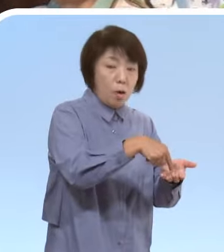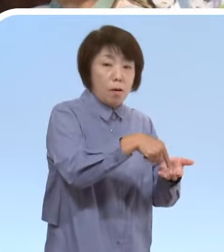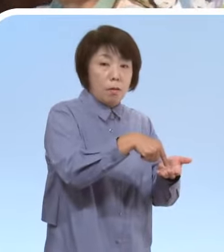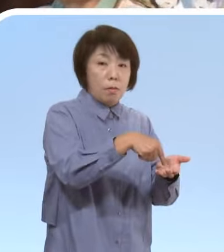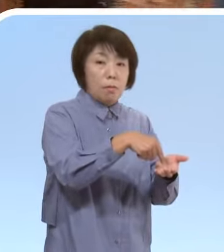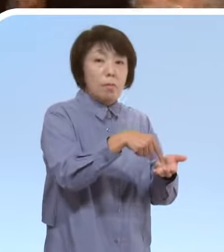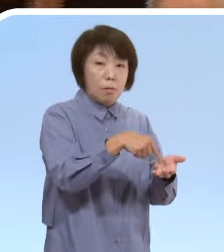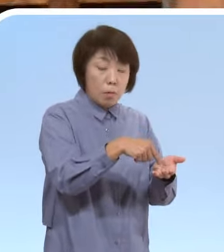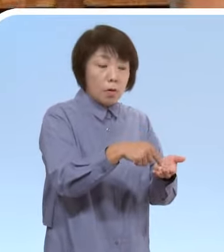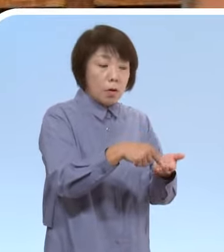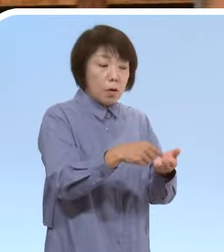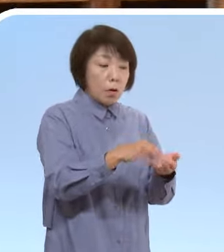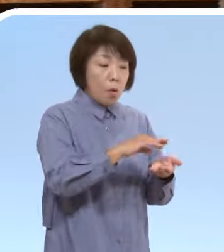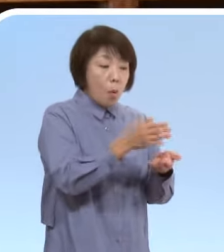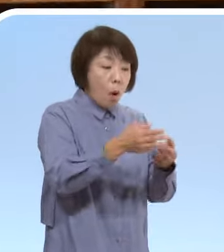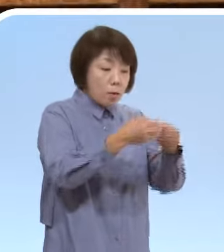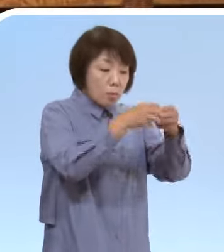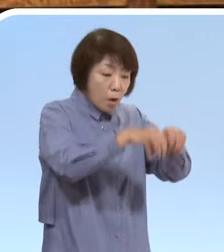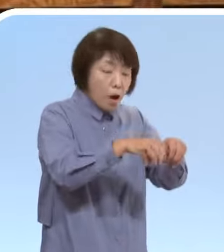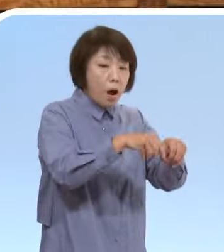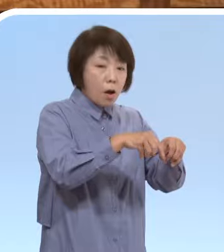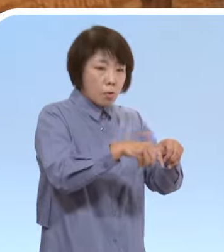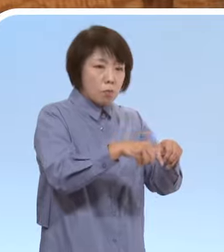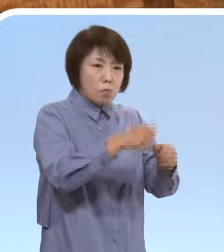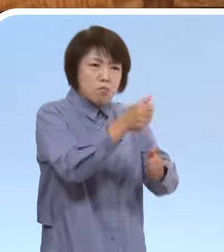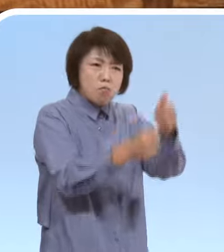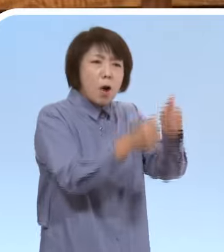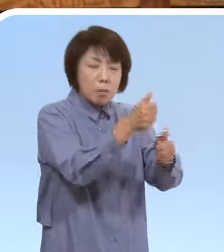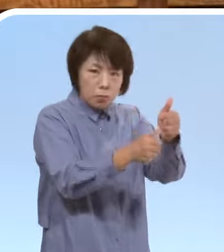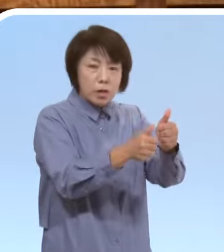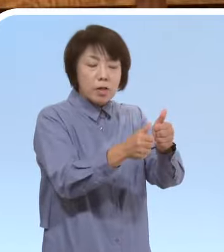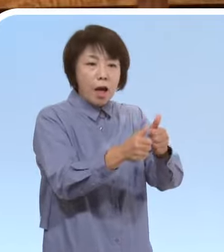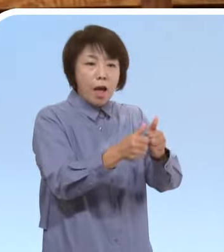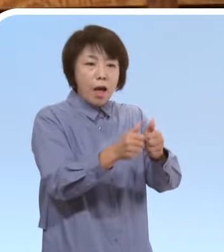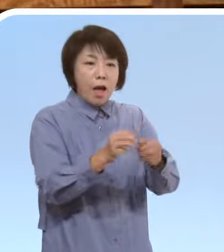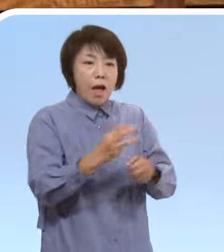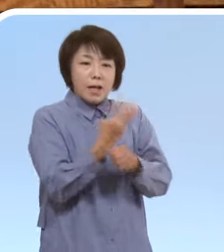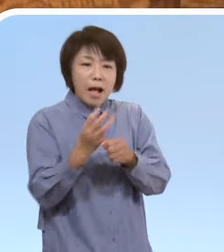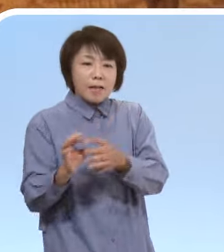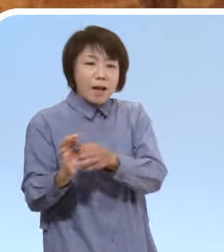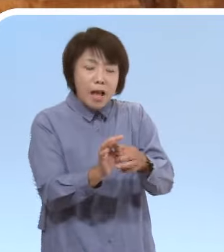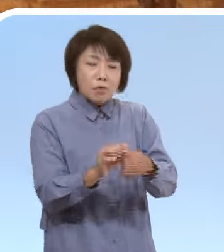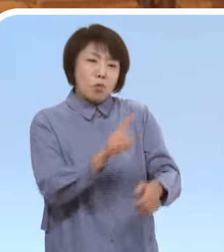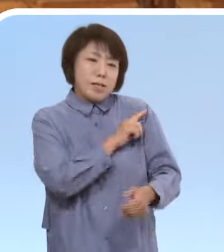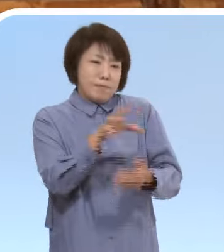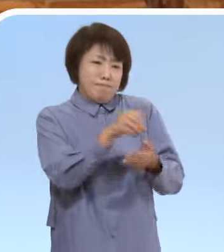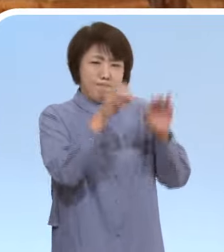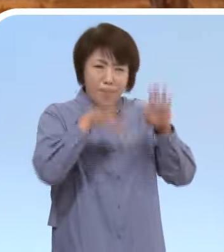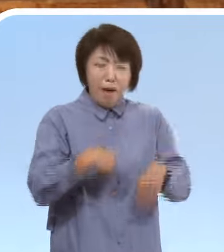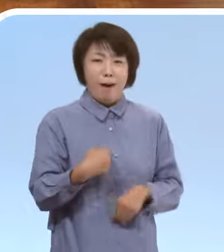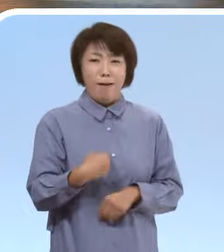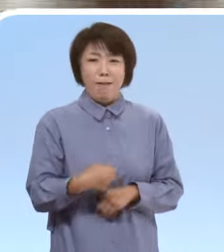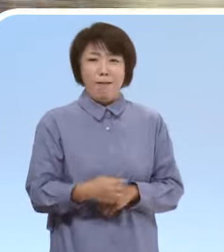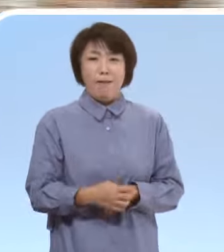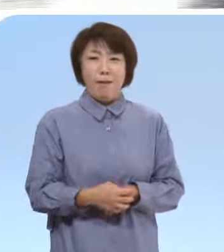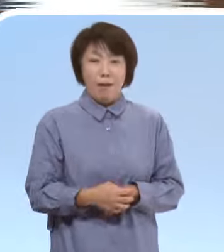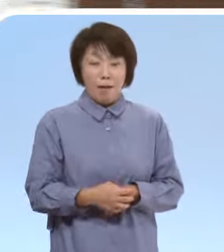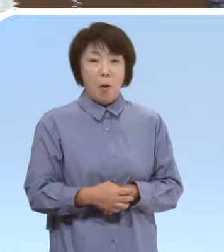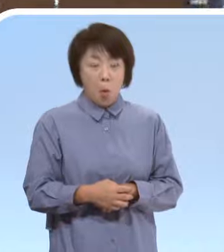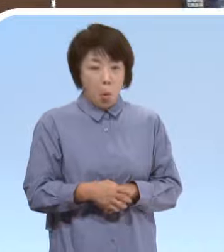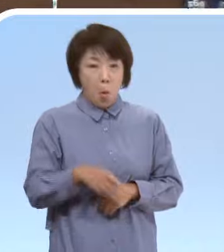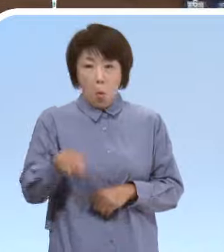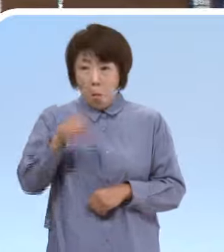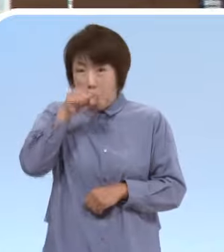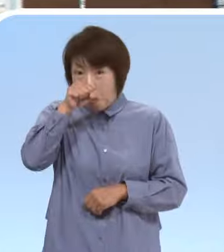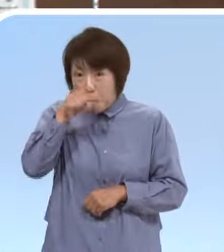なんですけど、卵かけご飯のグランプリで3年連続1位になった卵。 実績